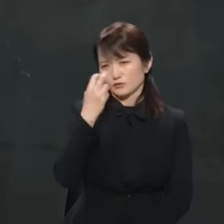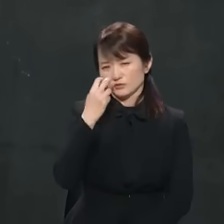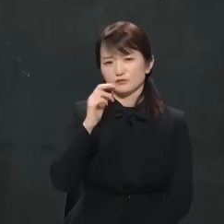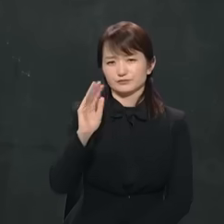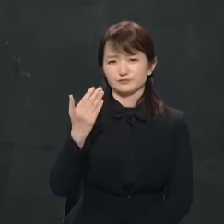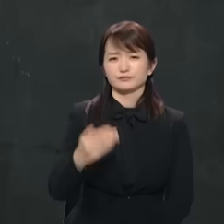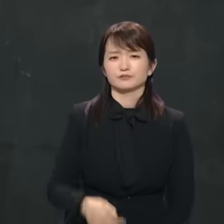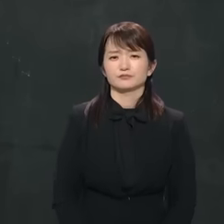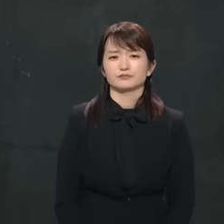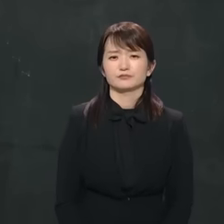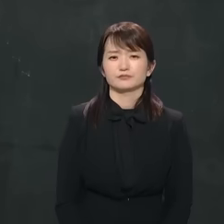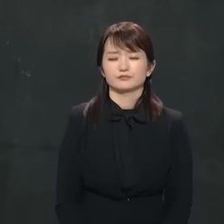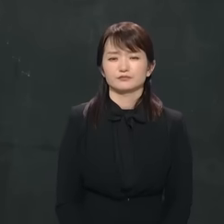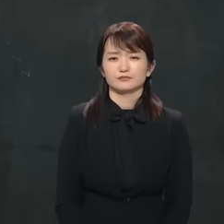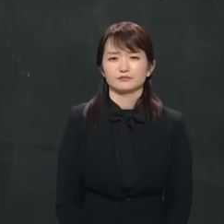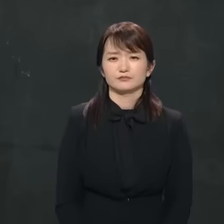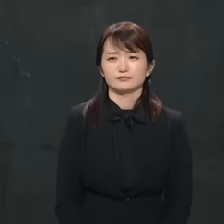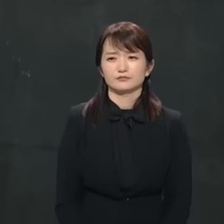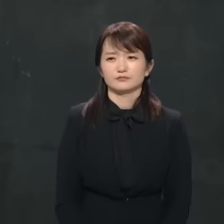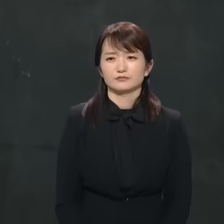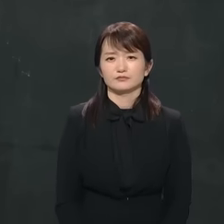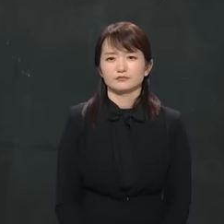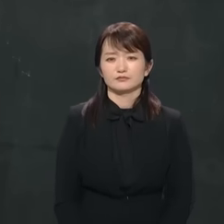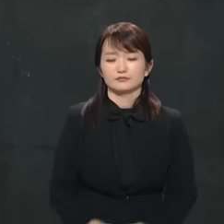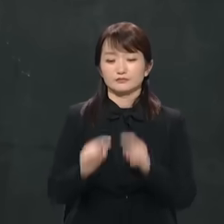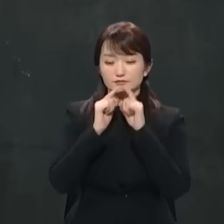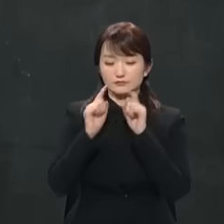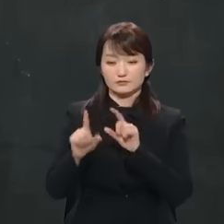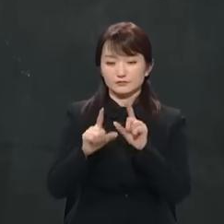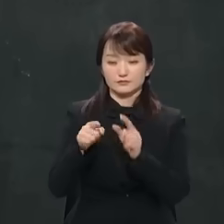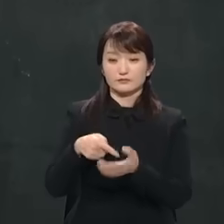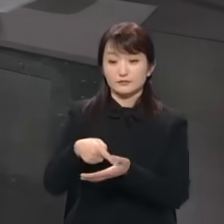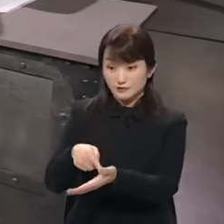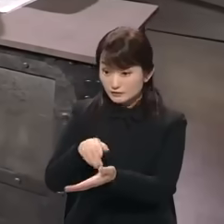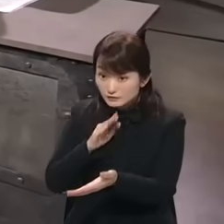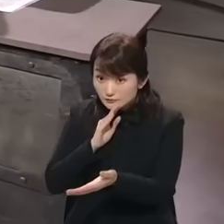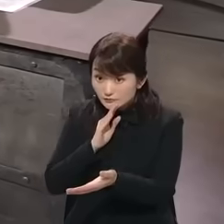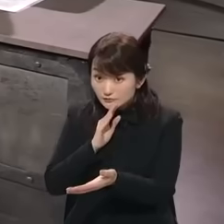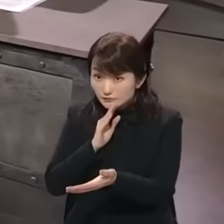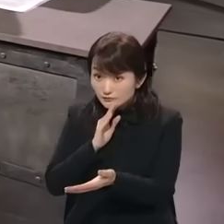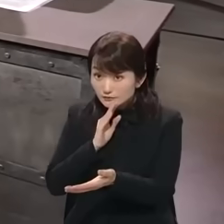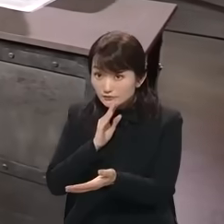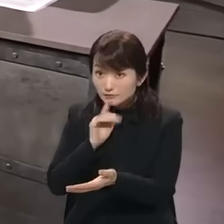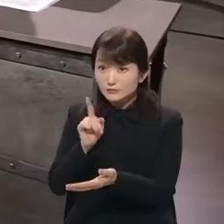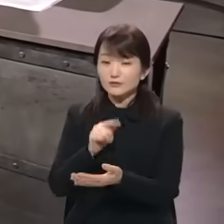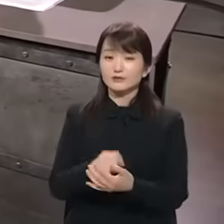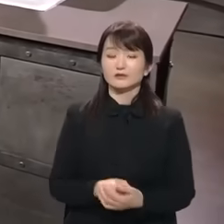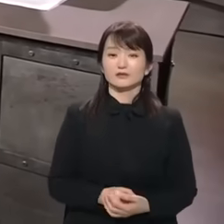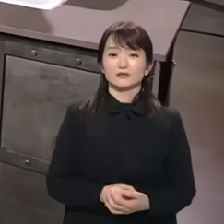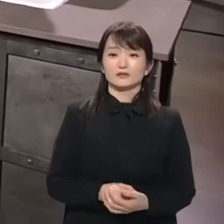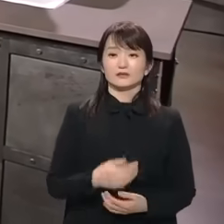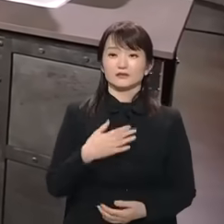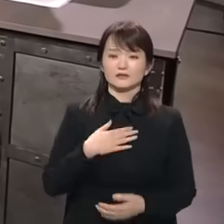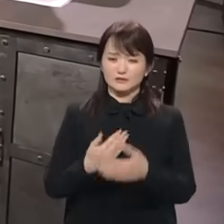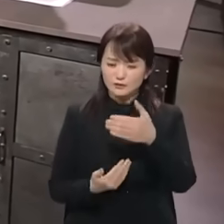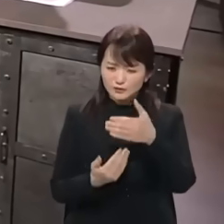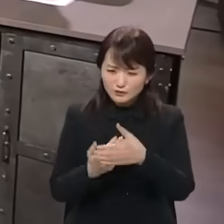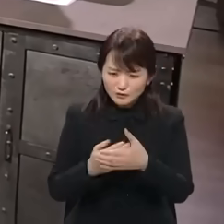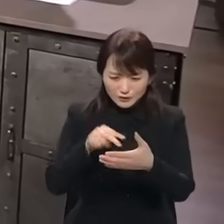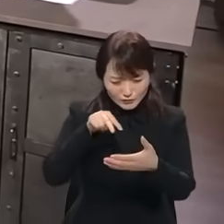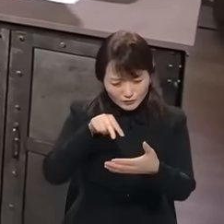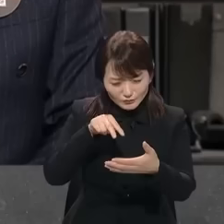그어 양비 선사님 만약에 그 프라이빗 신청에 해가지고 어 진짜 아 이까 어떻게 보면 제가이 사건을 접하면서